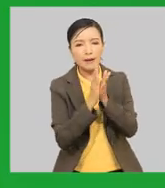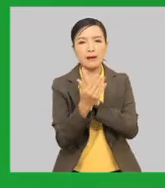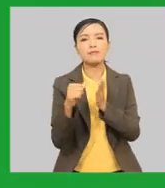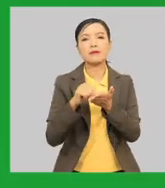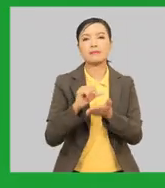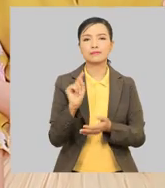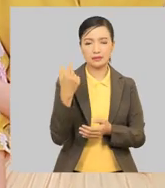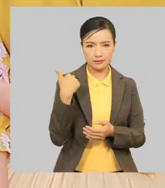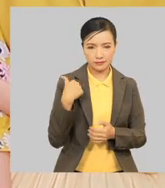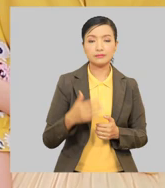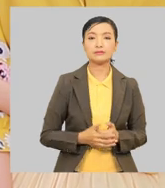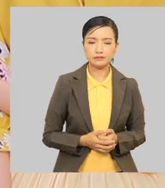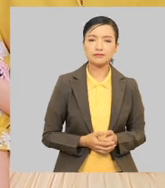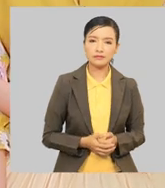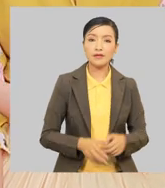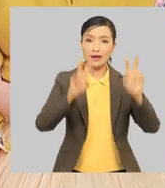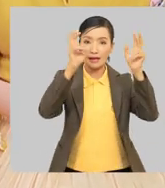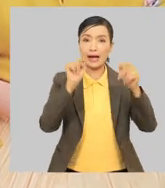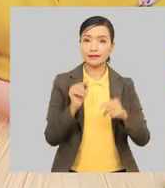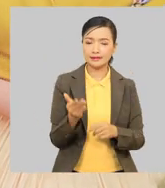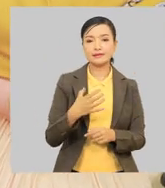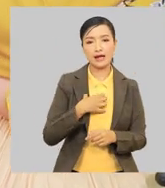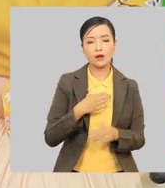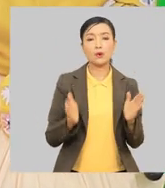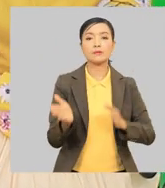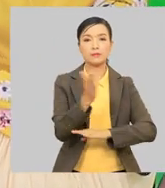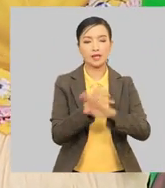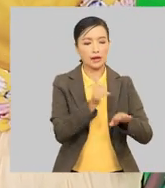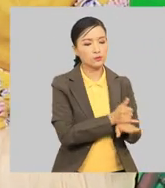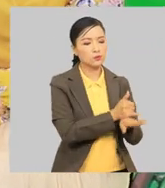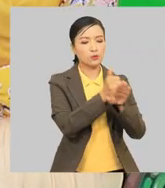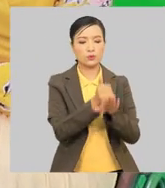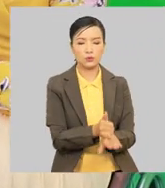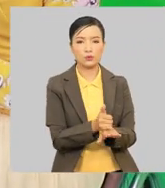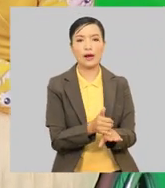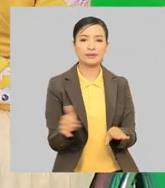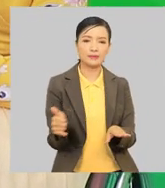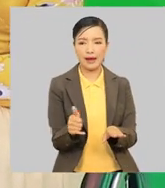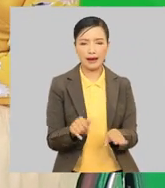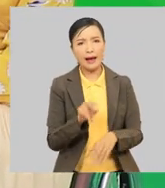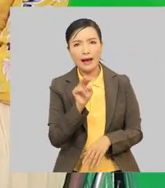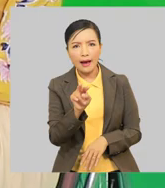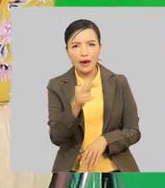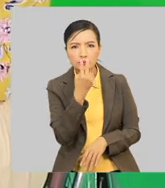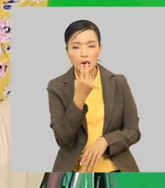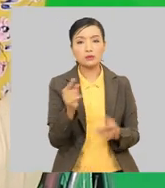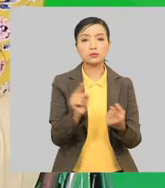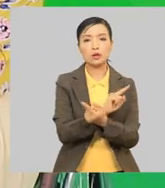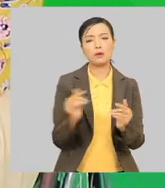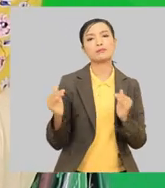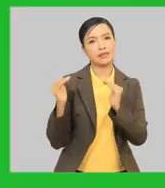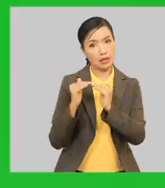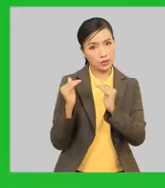ฝึกปรับกันไปคือในมุมนึงของรายการเนี้ยที่เราอยากจะให้มีผู้พิการที่เขามานั่งอยู่กับเราเนี้ยก็คือจะได้เห็น